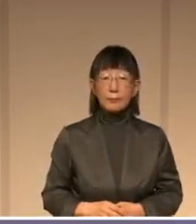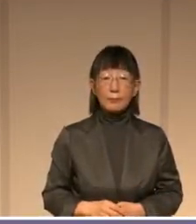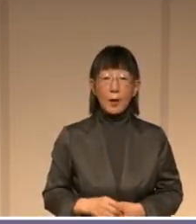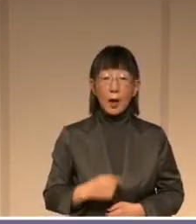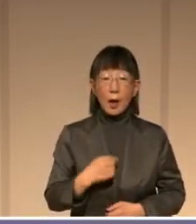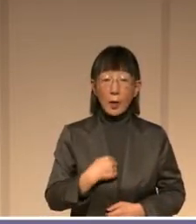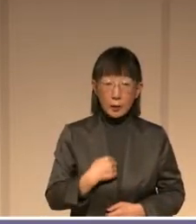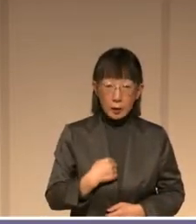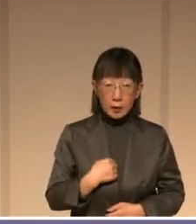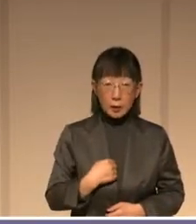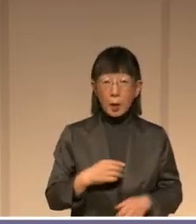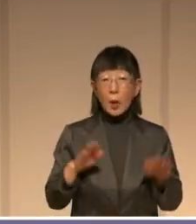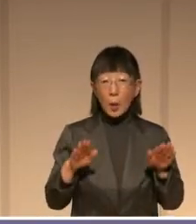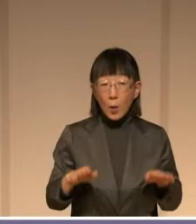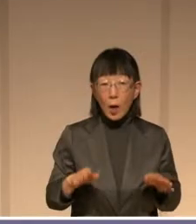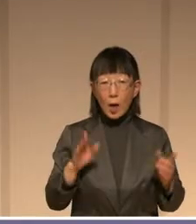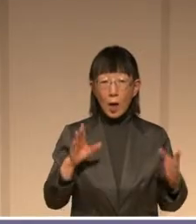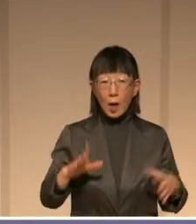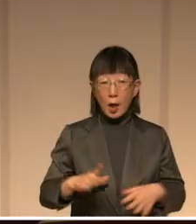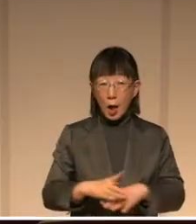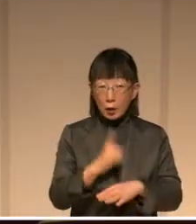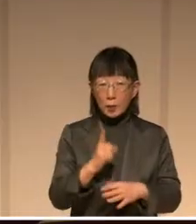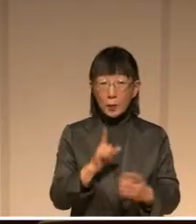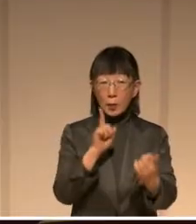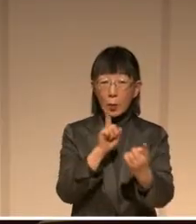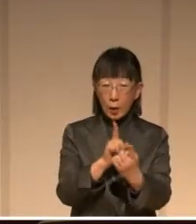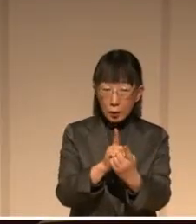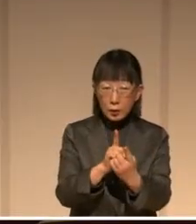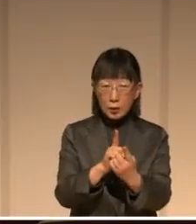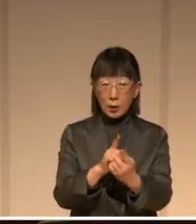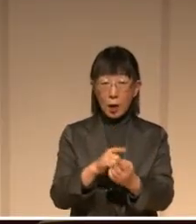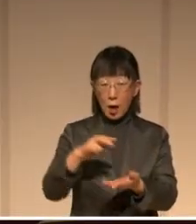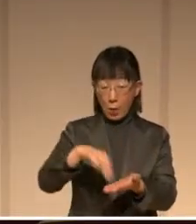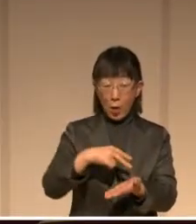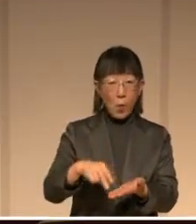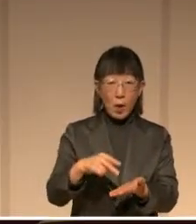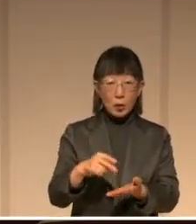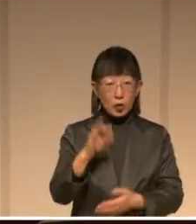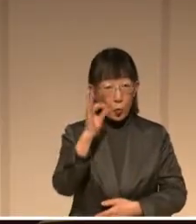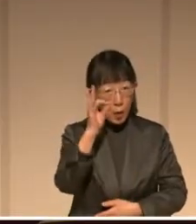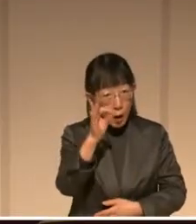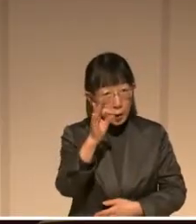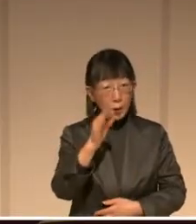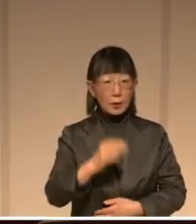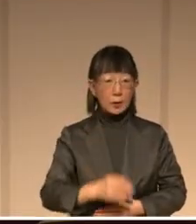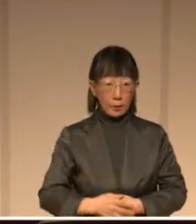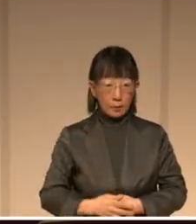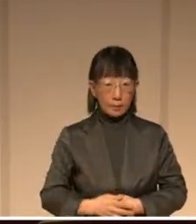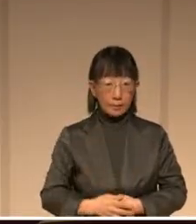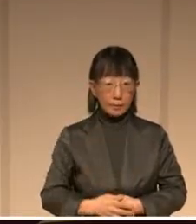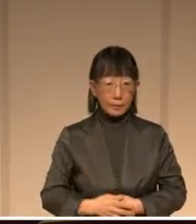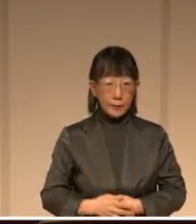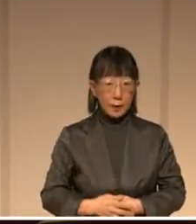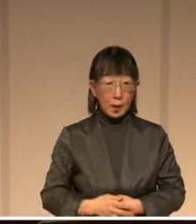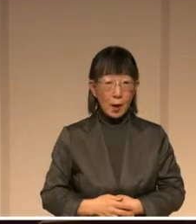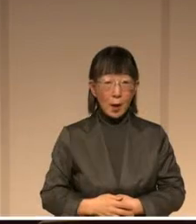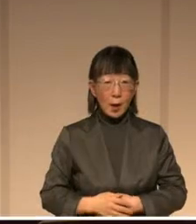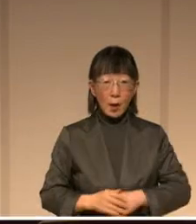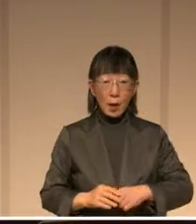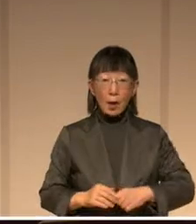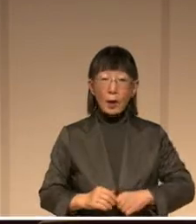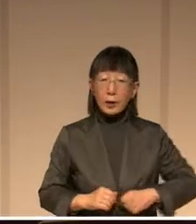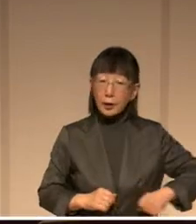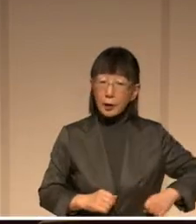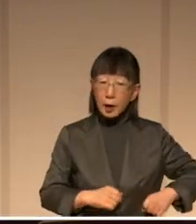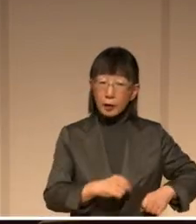今回初めて大前さんを愛してパフォーマンスも生で初めて拝見したんですけどなんか日左足がものすごく魅力的